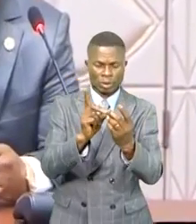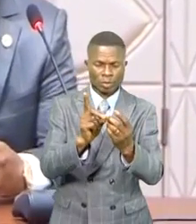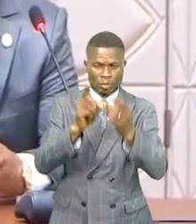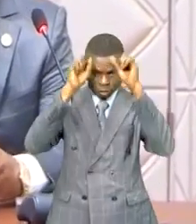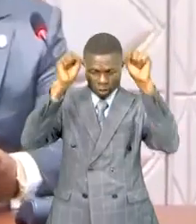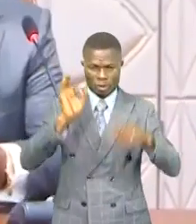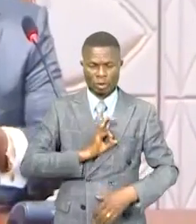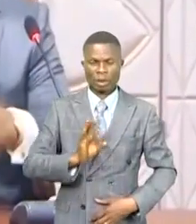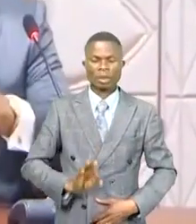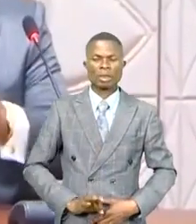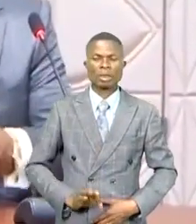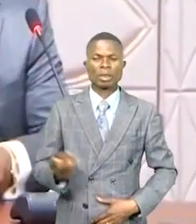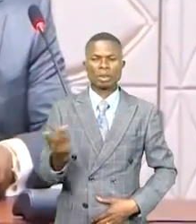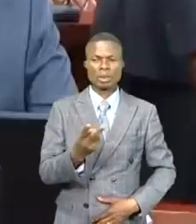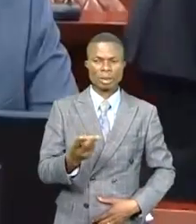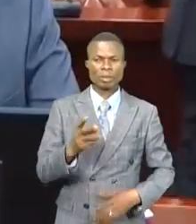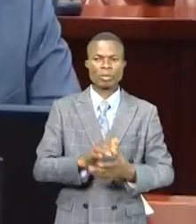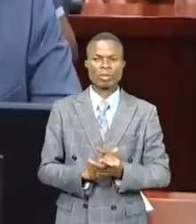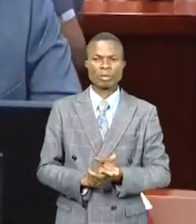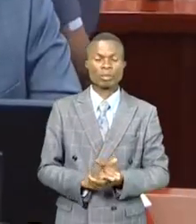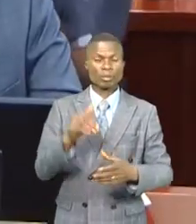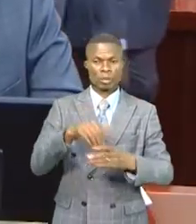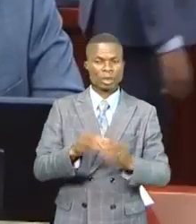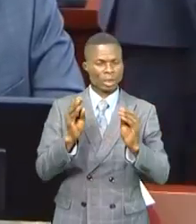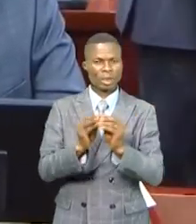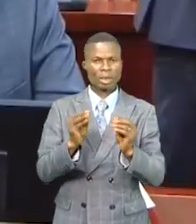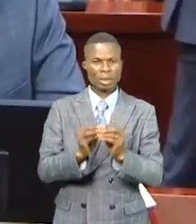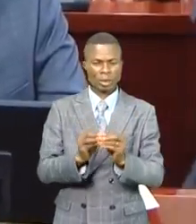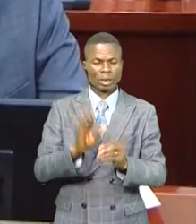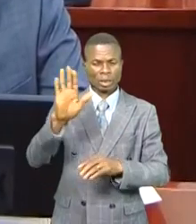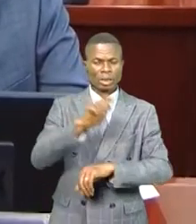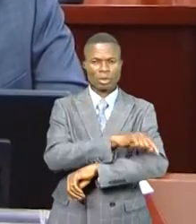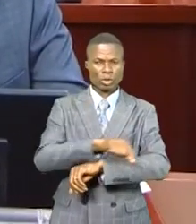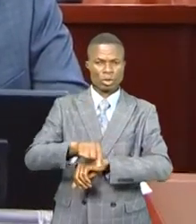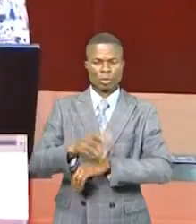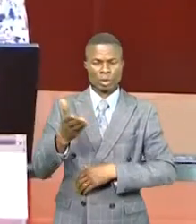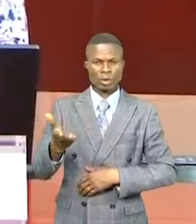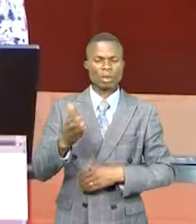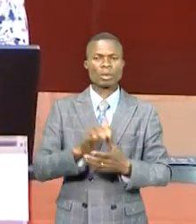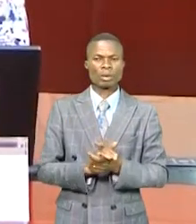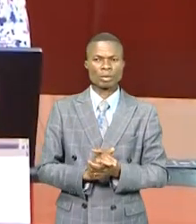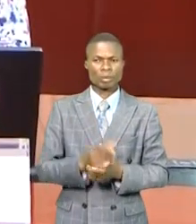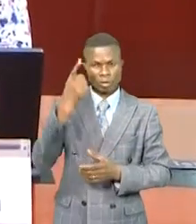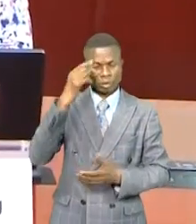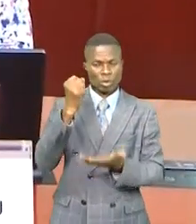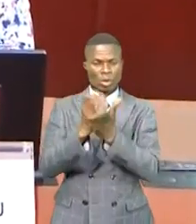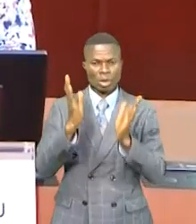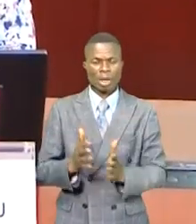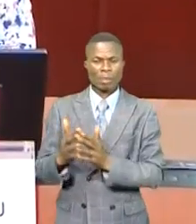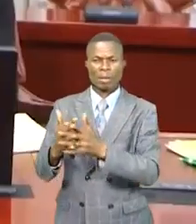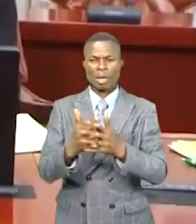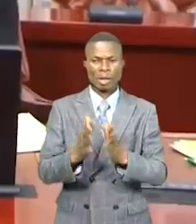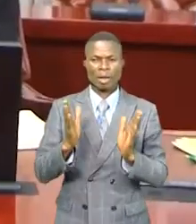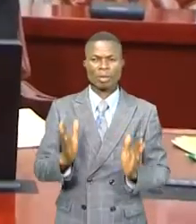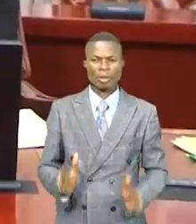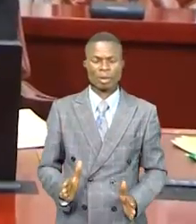la République, Félix-Antoine Tshisekedi Tshilombo, au cours d'une réunion à la Cité de l'Union africaine. Pour la diplomate américaine auprès